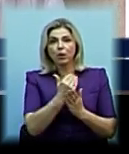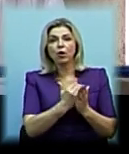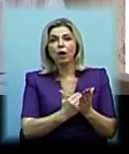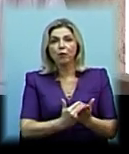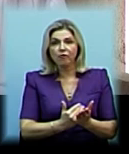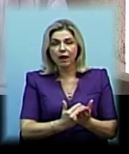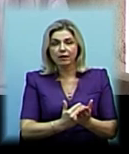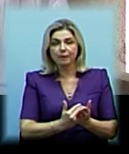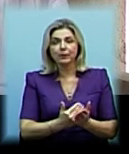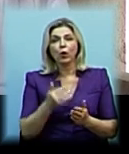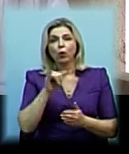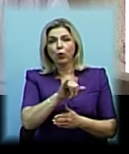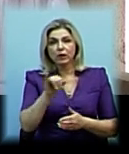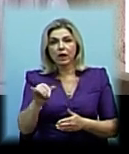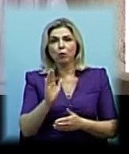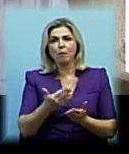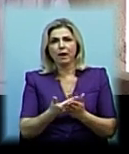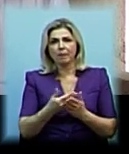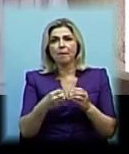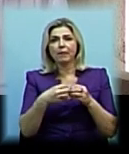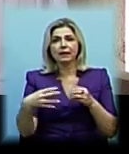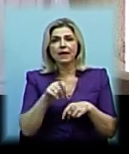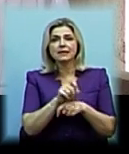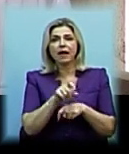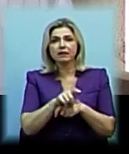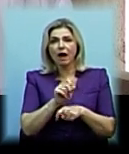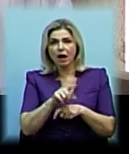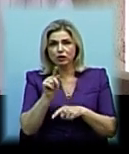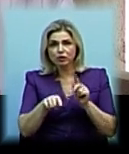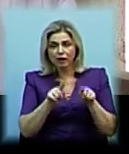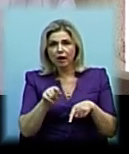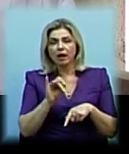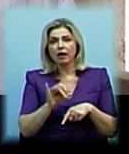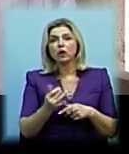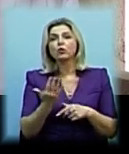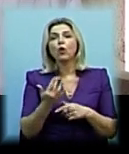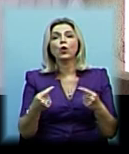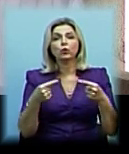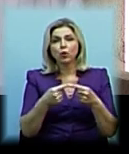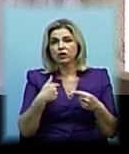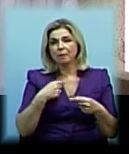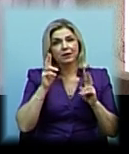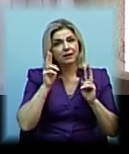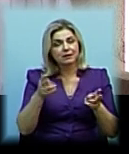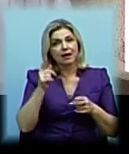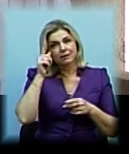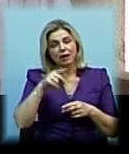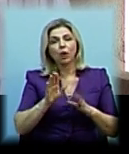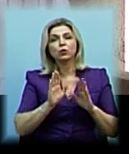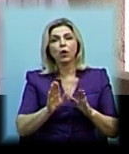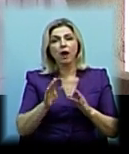буде близько 15 задач, точну кількість наразі ми не знаємо, знають тільки автори